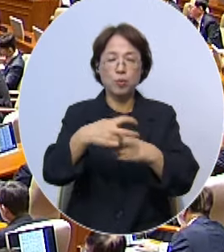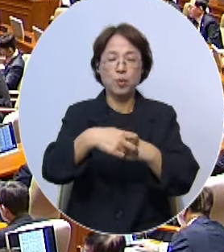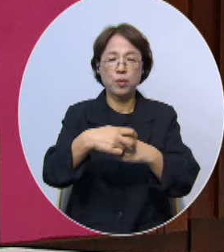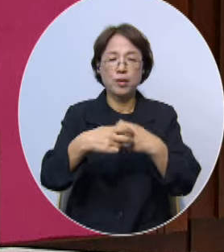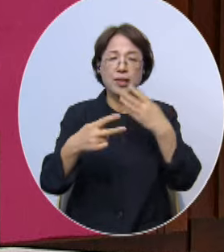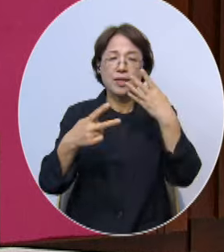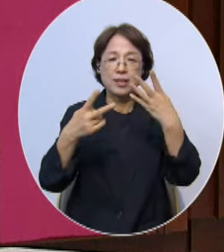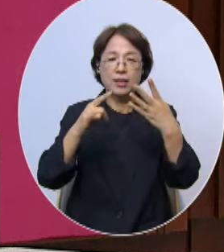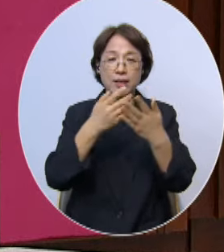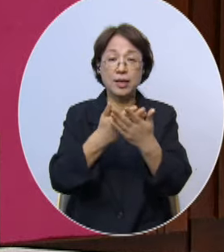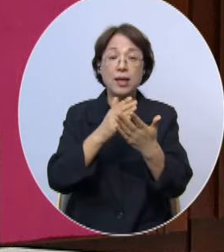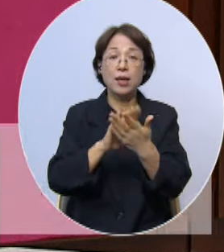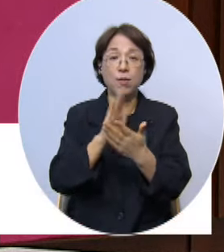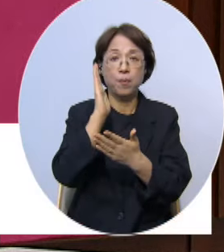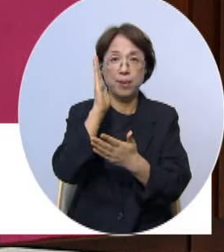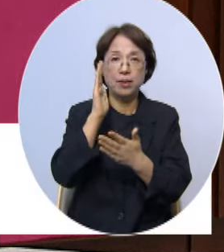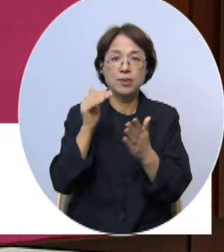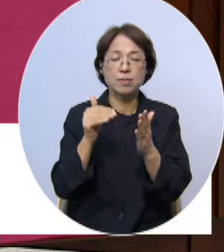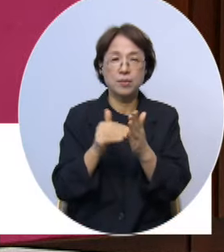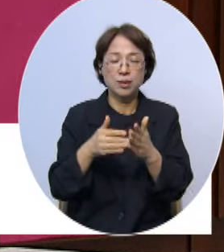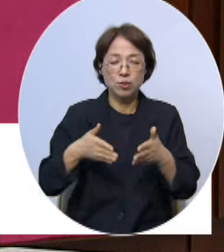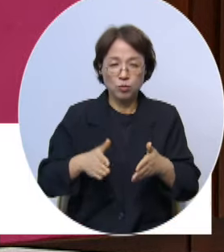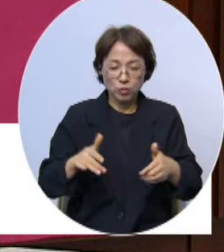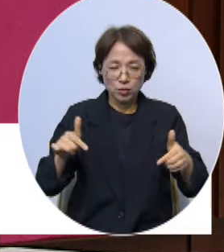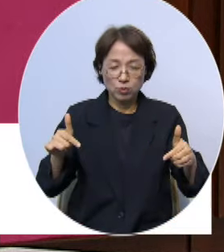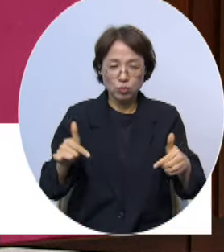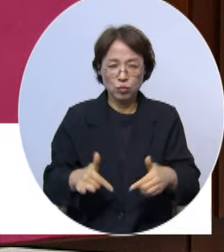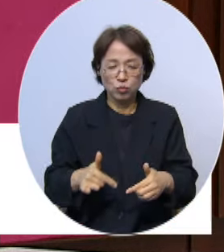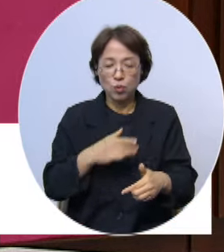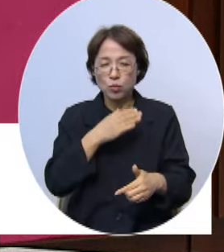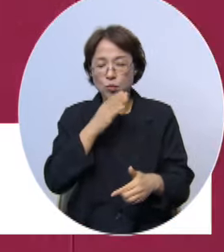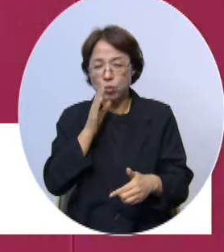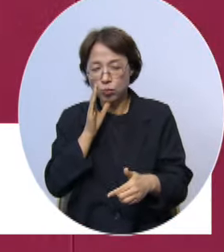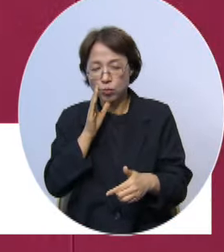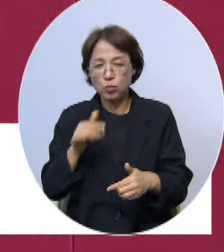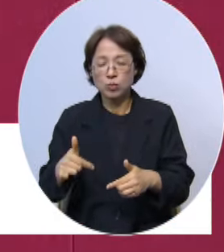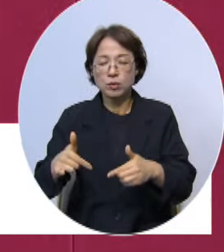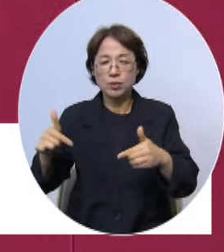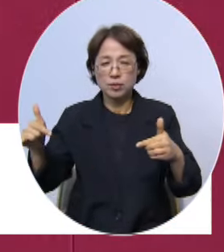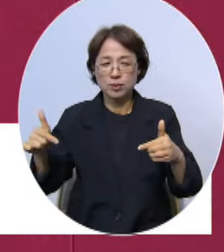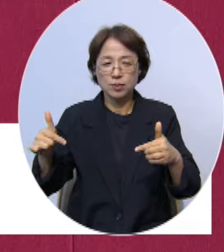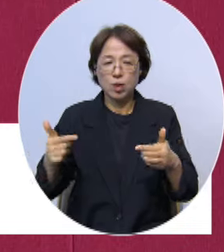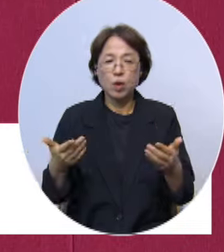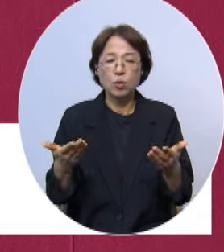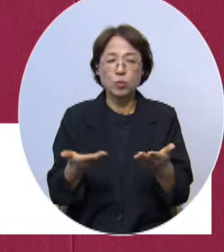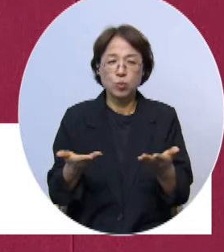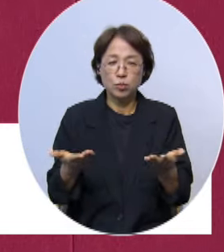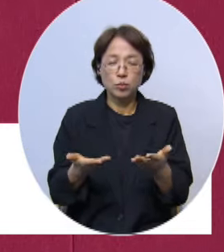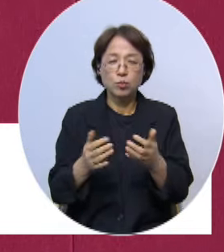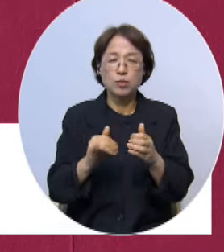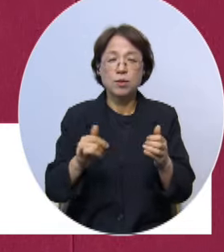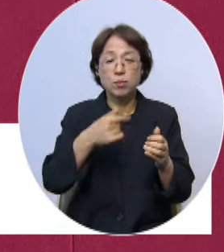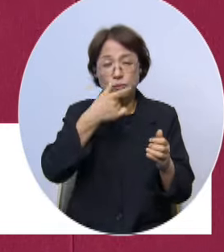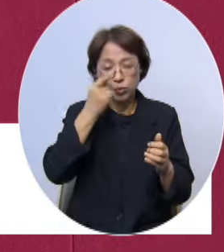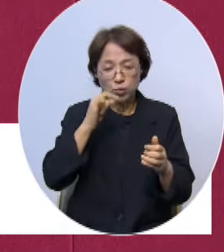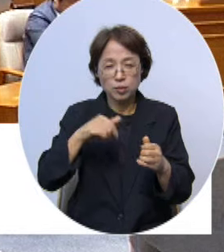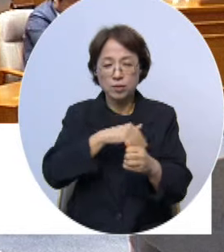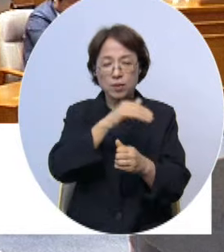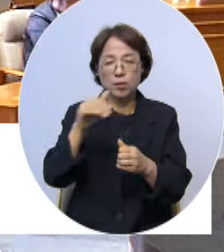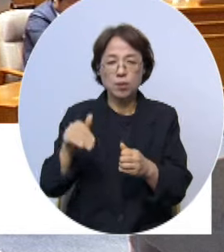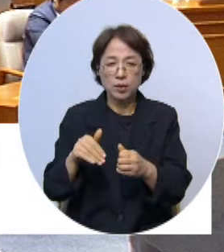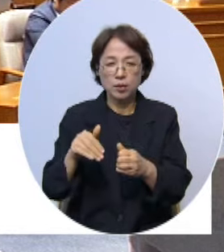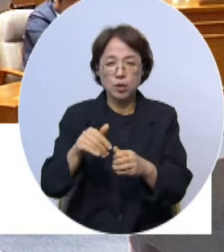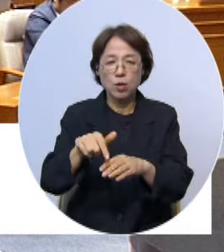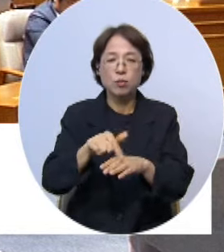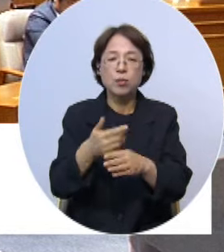개혁도 언급했습니다 저출산 고령화로 노동 공급 축소가 불가피한 상황에서 구조 개혁을 통해 사회